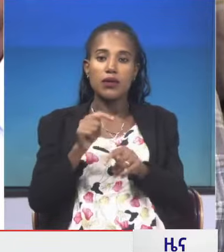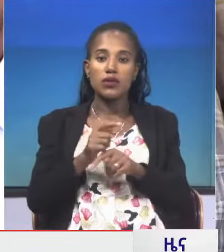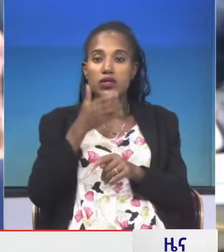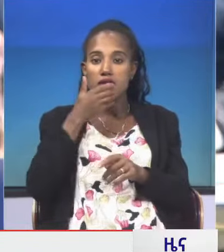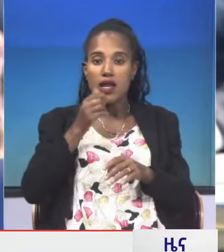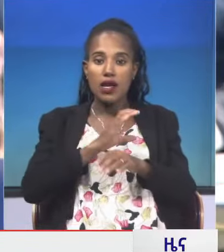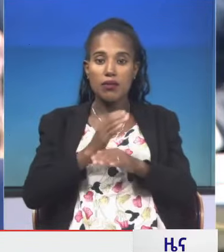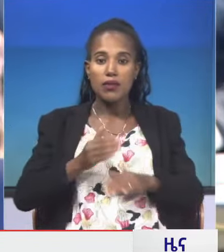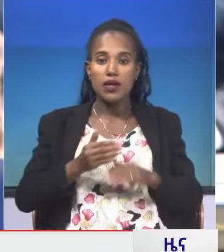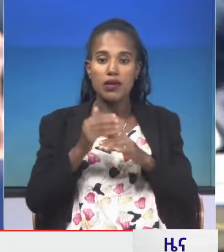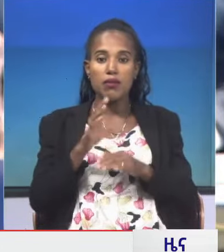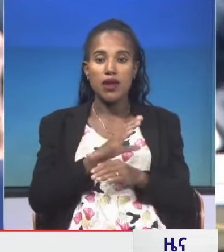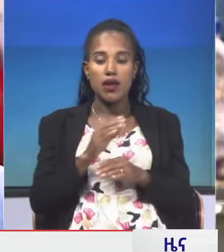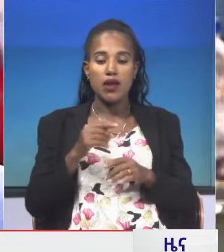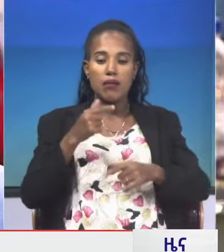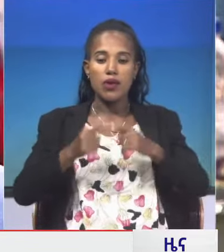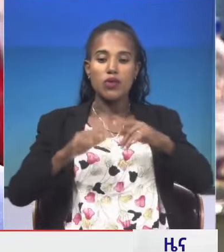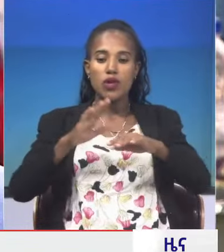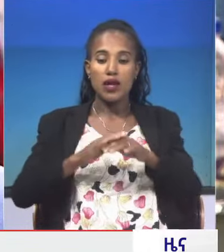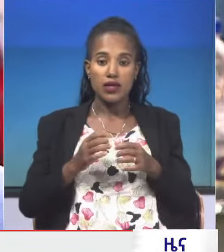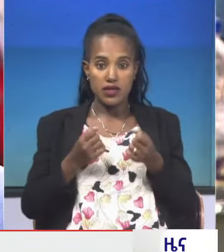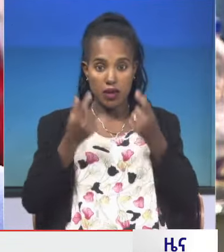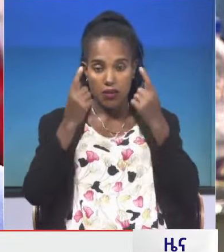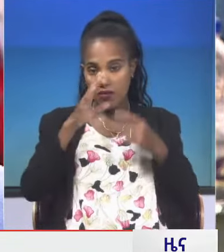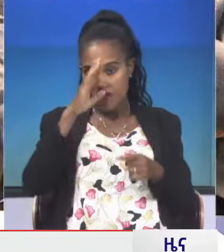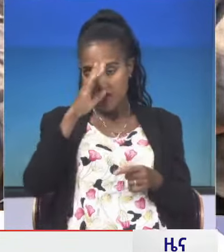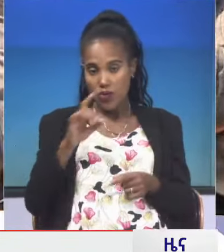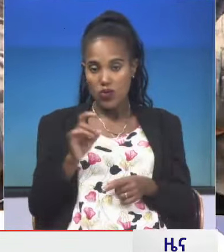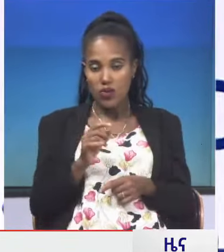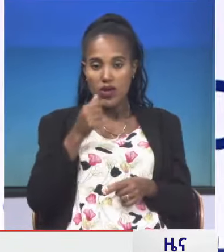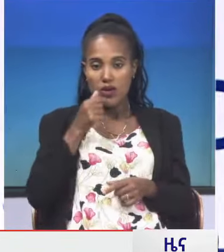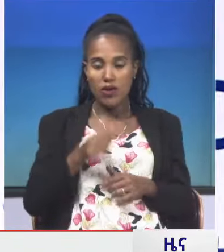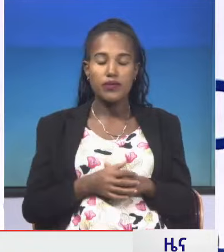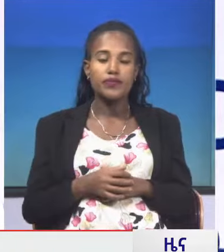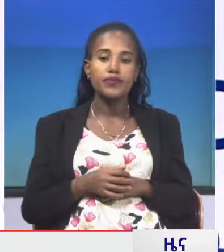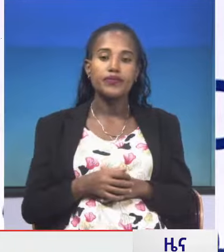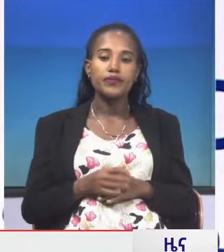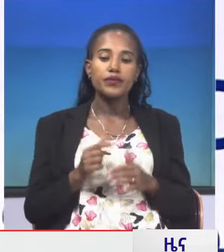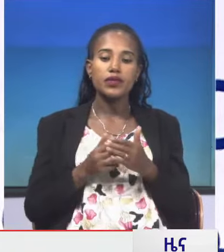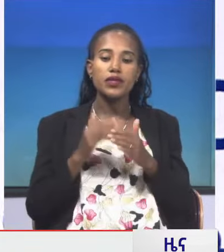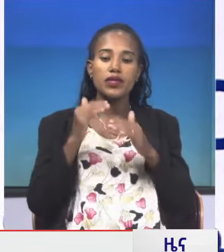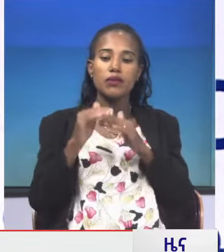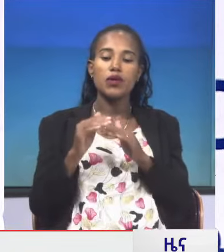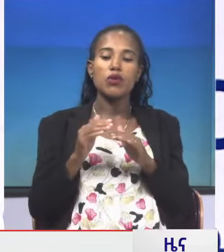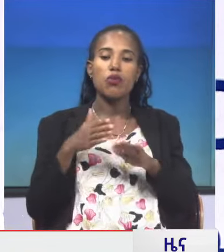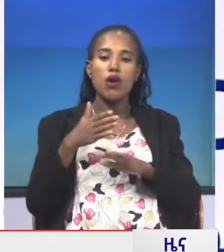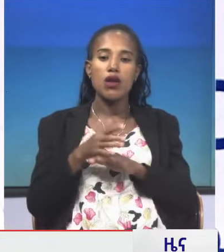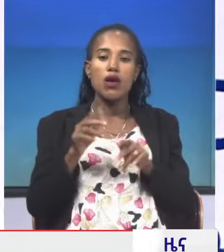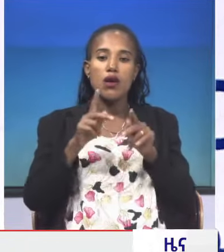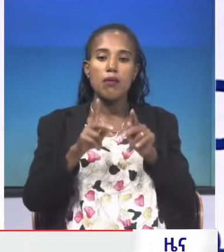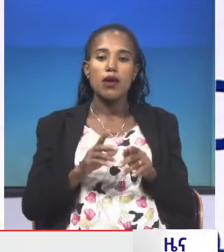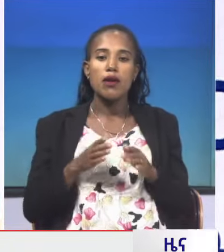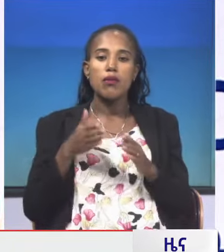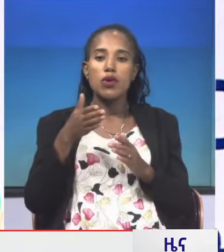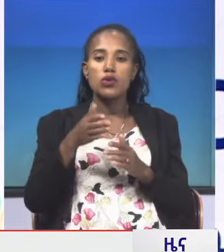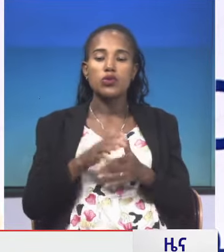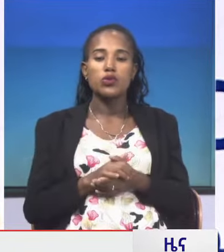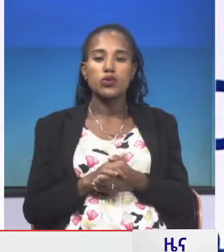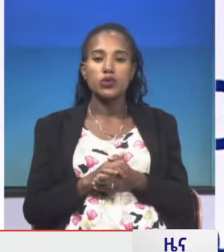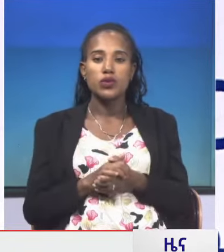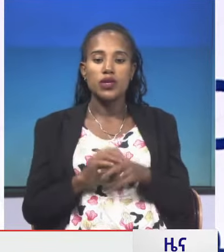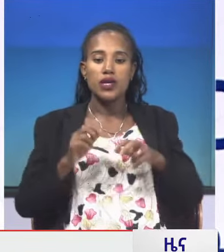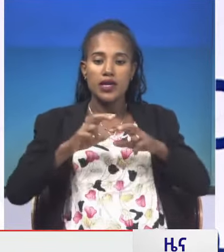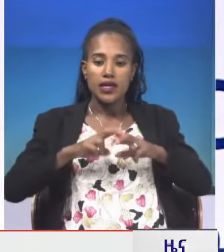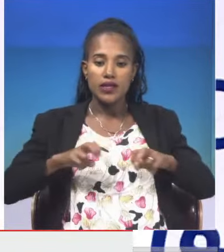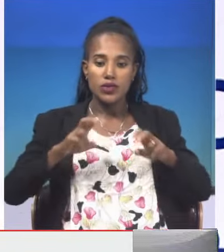የተሻለ አቅም የሚገነባና በሂደቱ ላይ ግንዛቤ የሚፈጥር መሆኑን አንስተዋል። ከዚህ መድረክ በኋላ ፓርላማው ራሱ